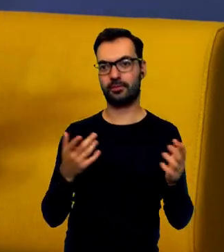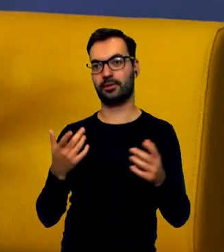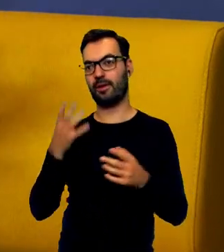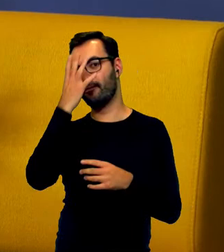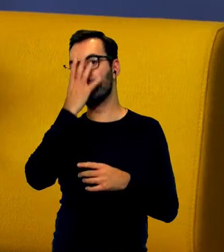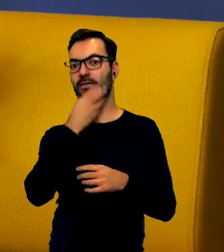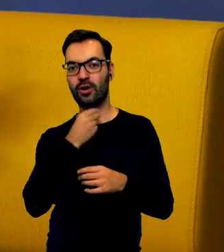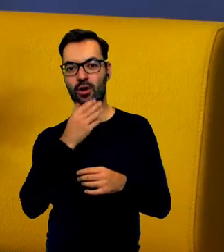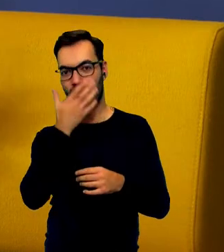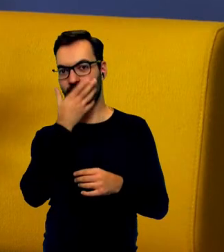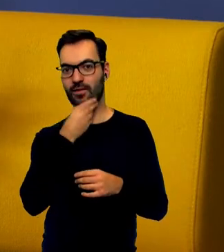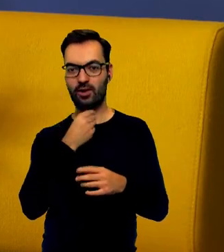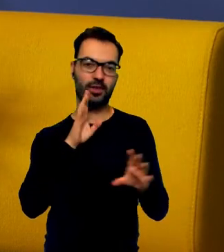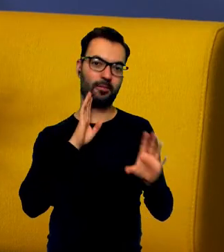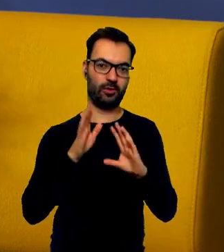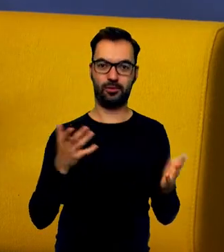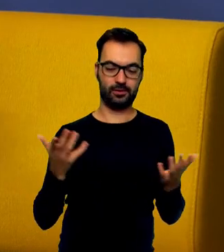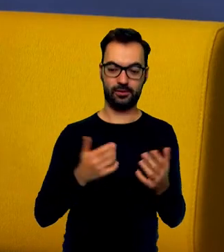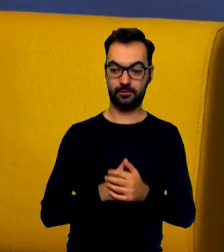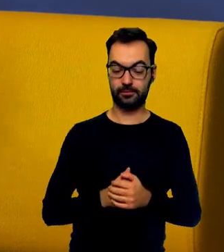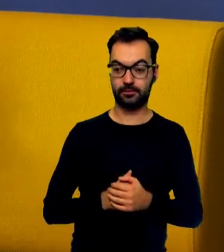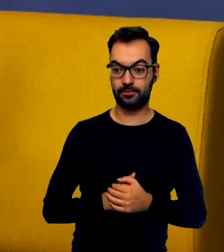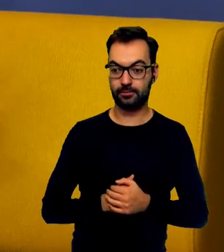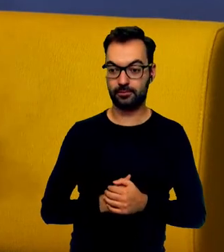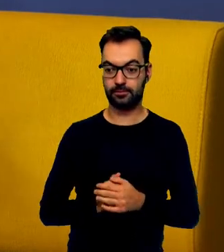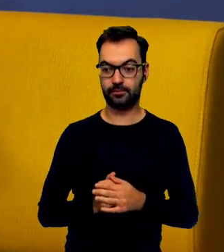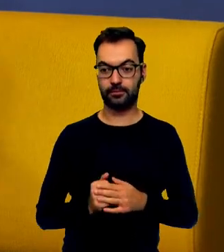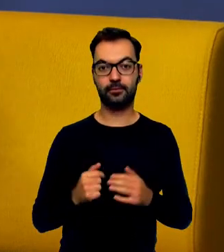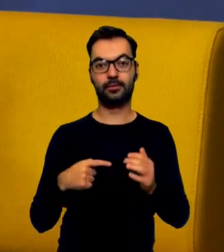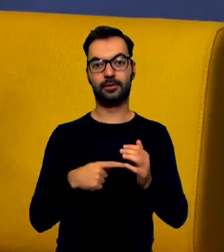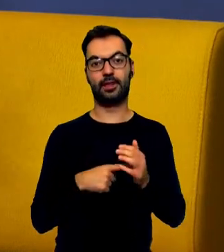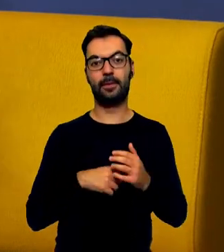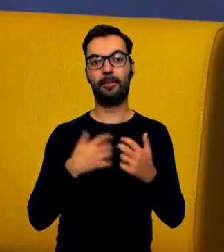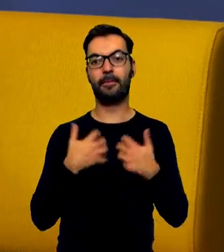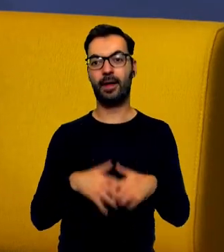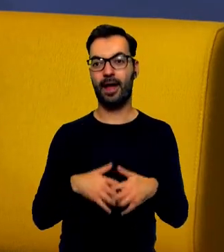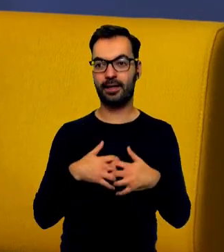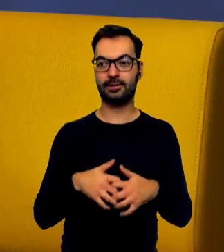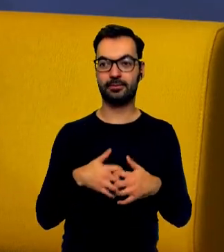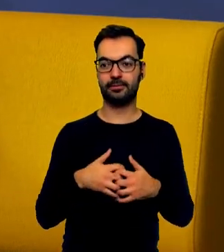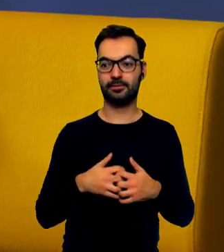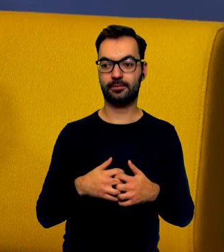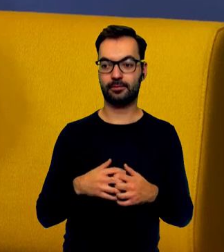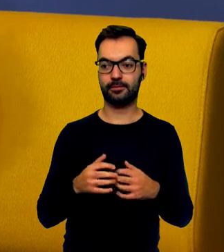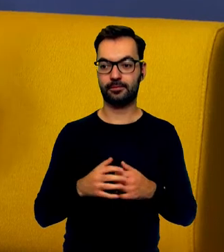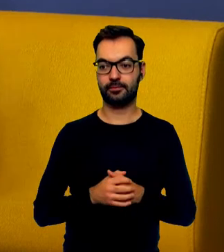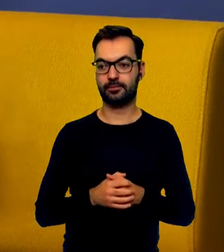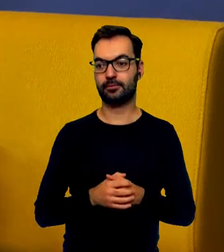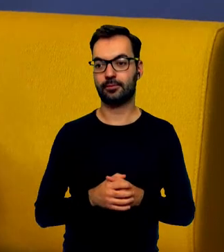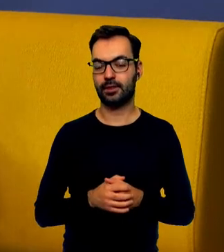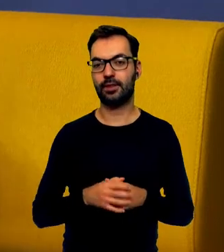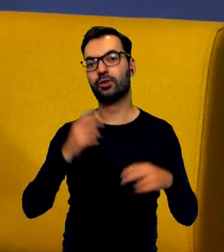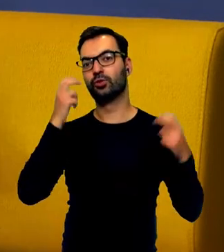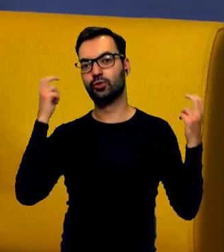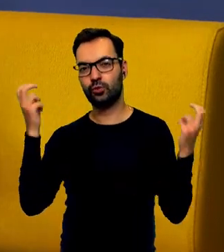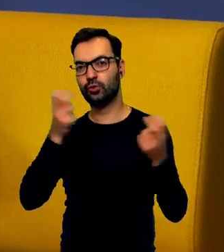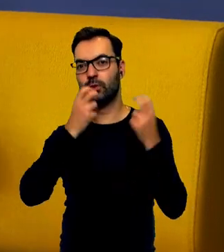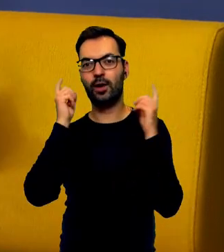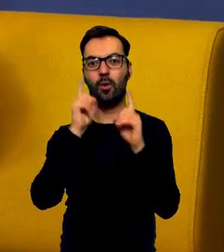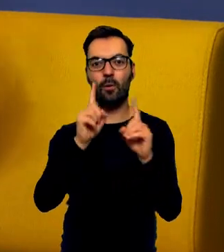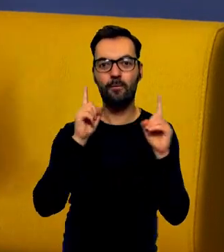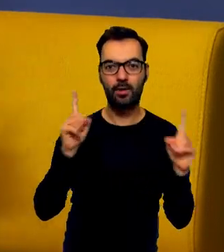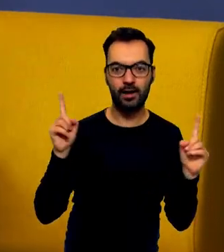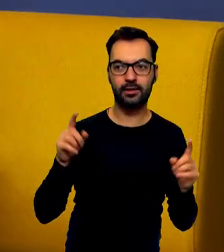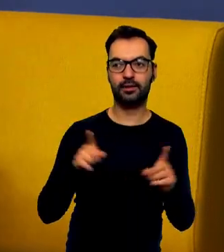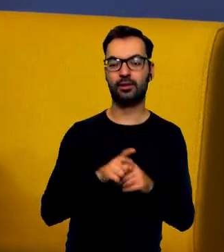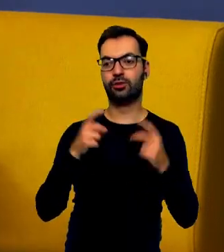wiem, wygląda podobnie i tak dalej. No, ten mechanizm takiego poszukiwania uwagi,